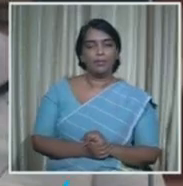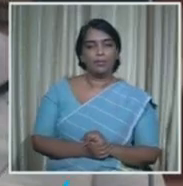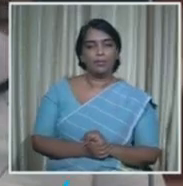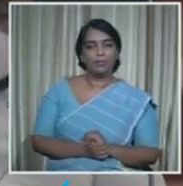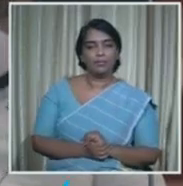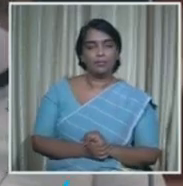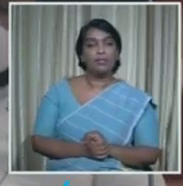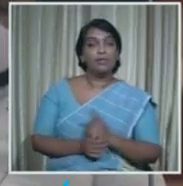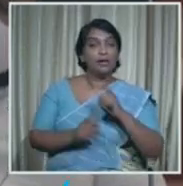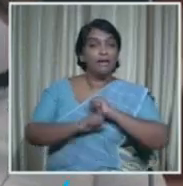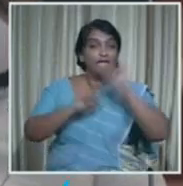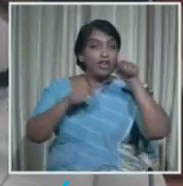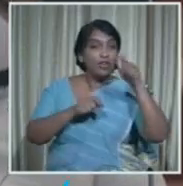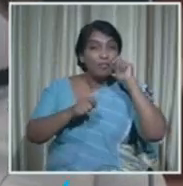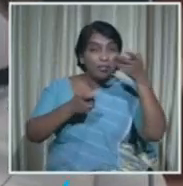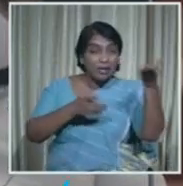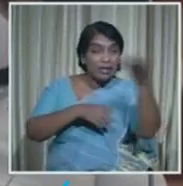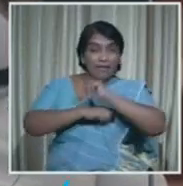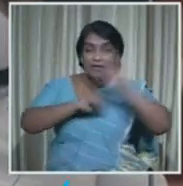මේකේ විරෝධය නෙමෙයි